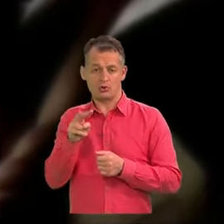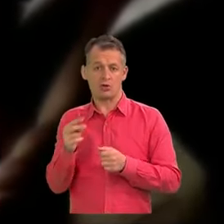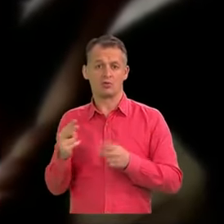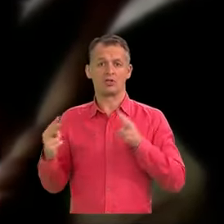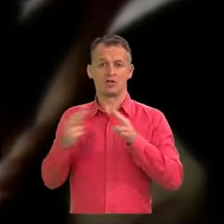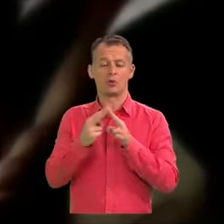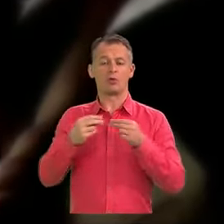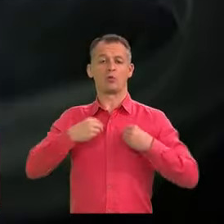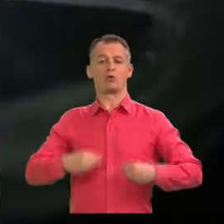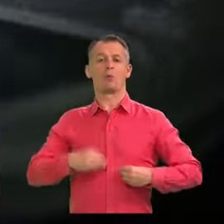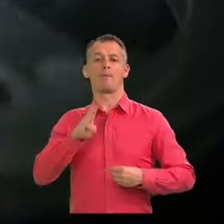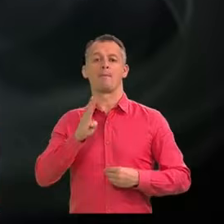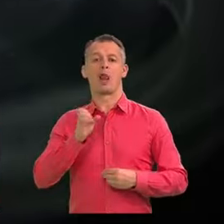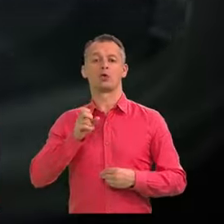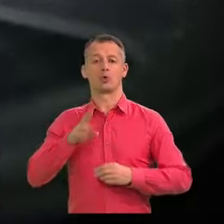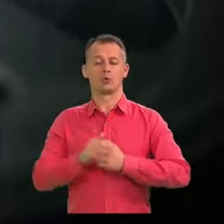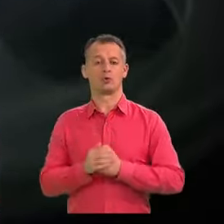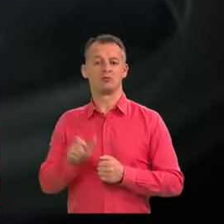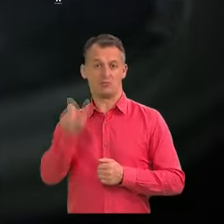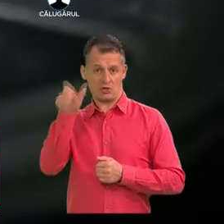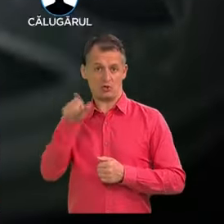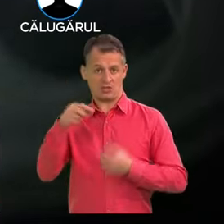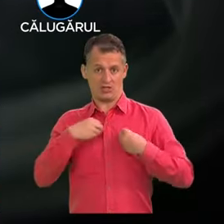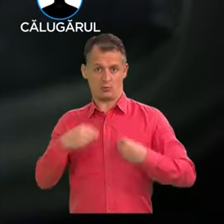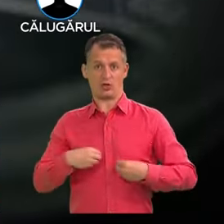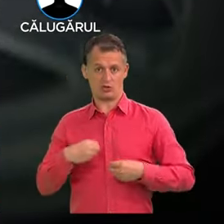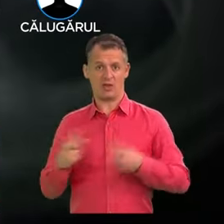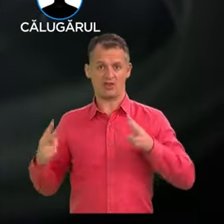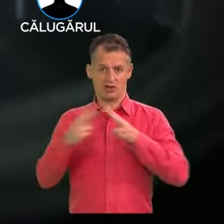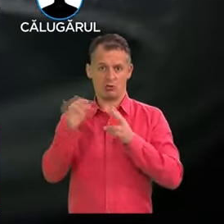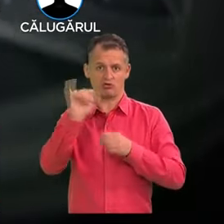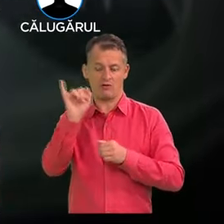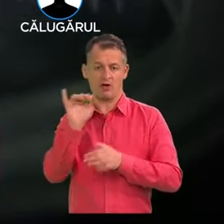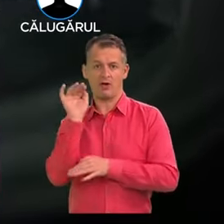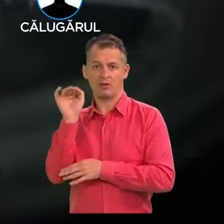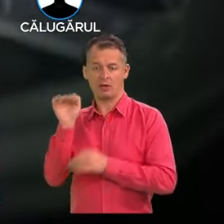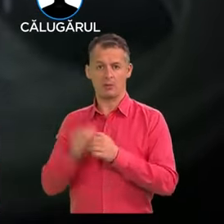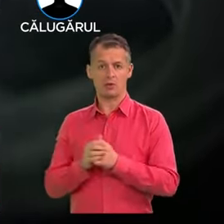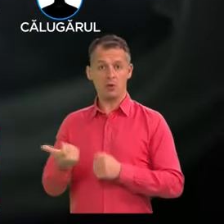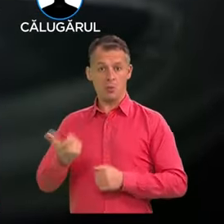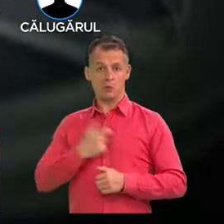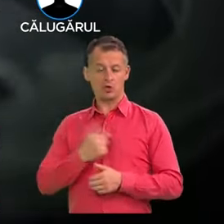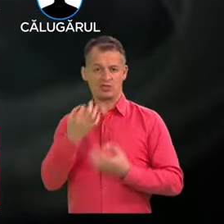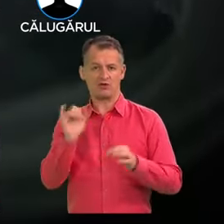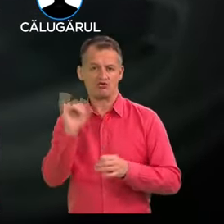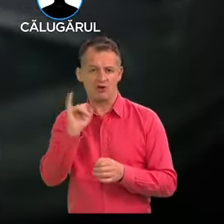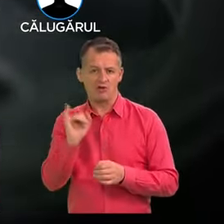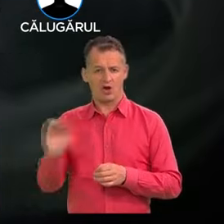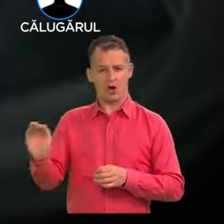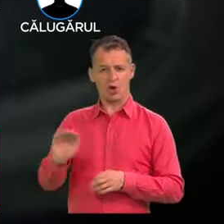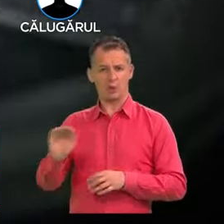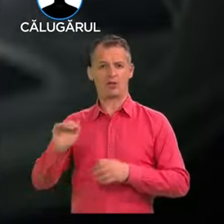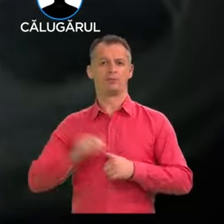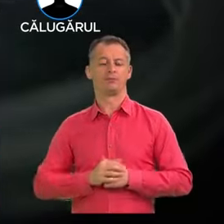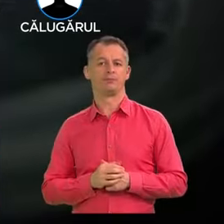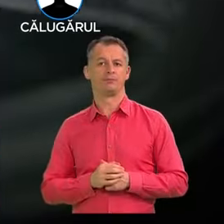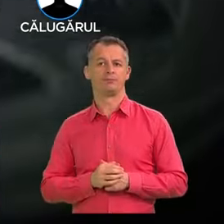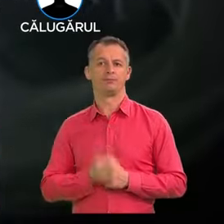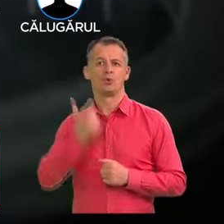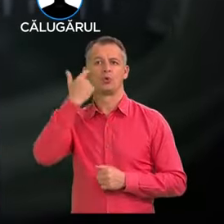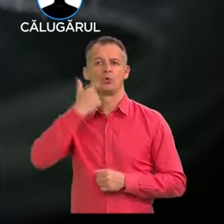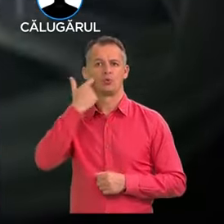Aurel Bălășoiu. Deci deputatul s-a crezut să mai îndelea cu cineva și posibil să fie cineva minor. Nu